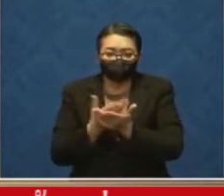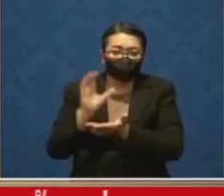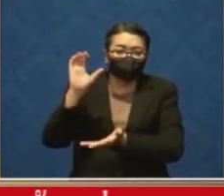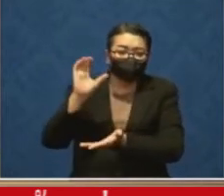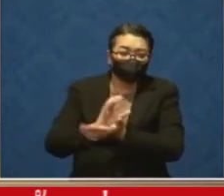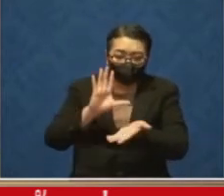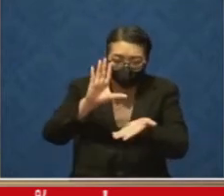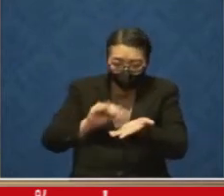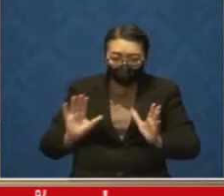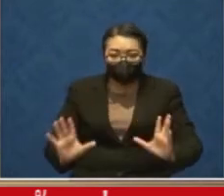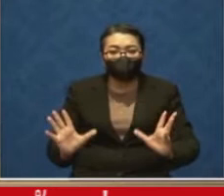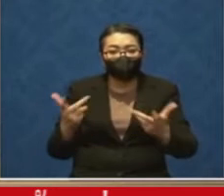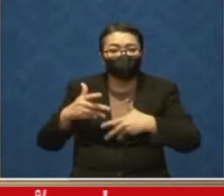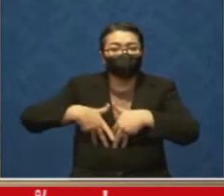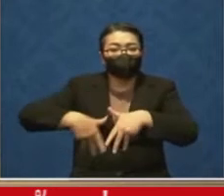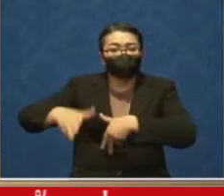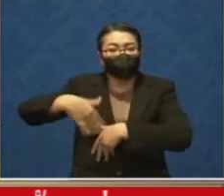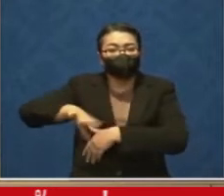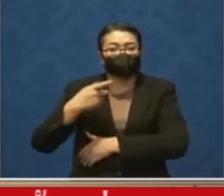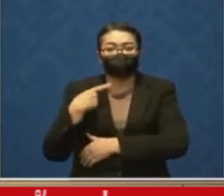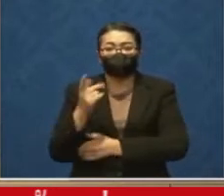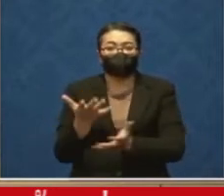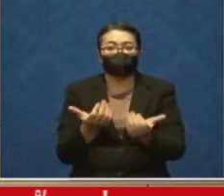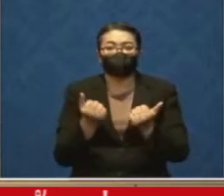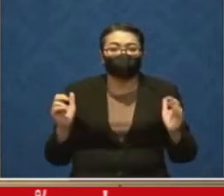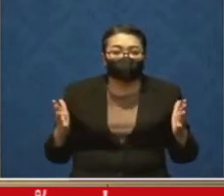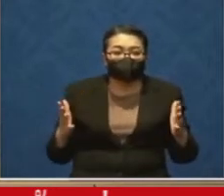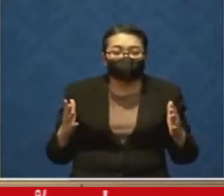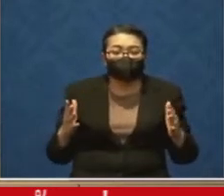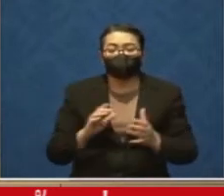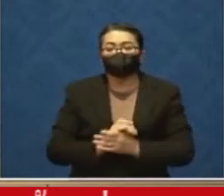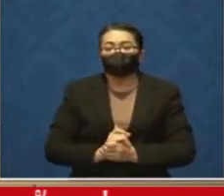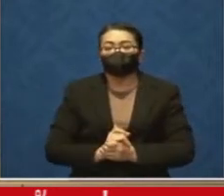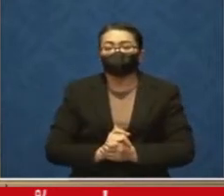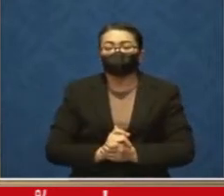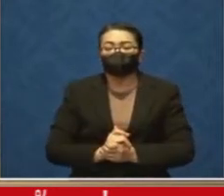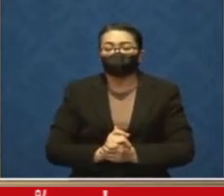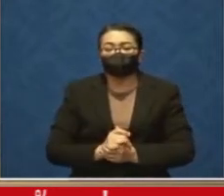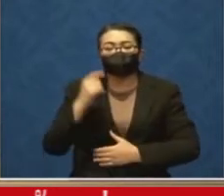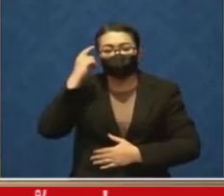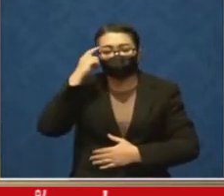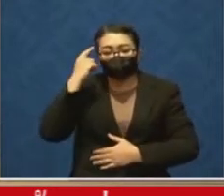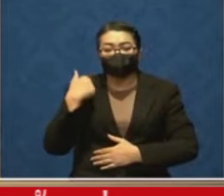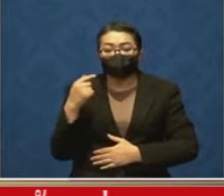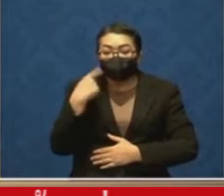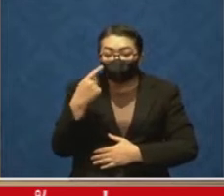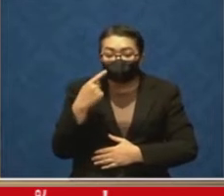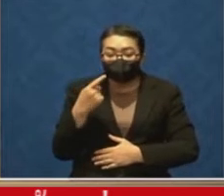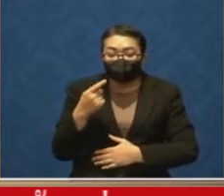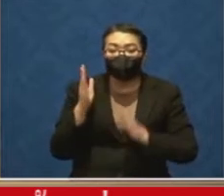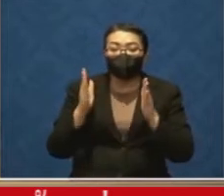บประมาณหายไปโดยที่พี่น้ไปสัชไม่ไดประโยชนเลย แนมไม่พอนะครับมันจะมีแพะครับ